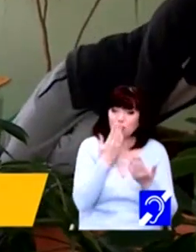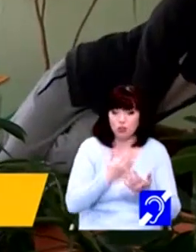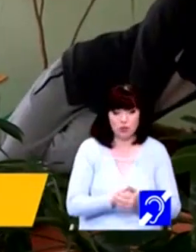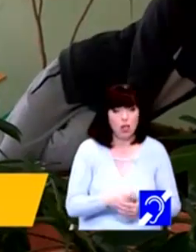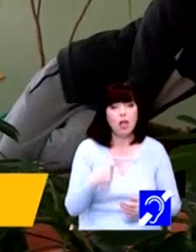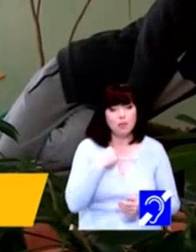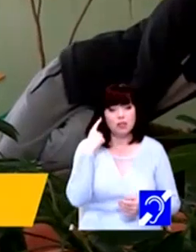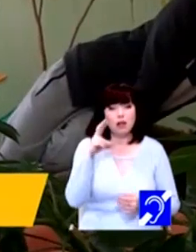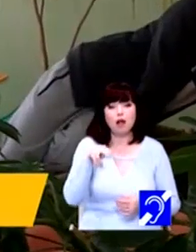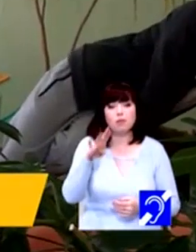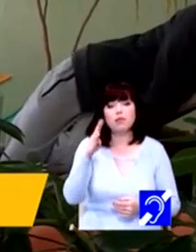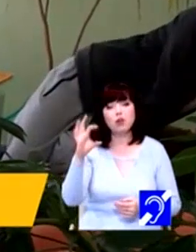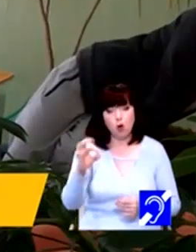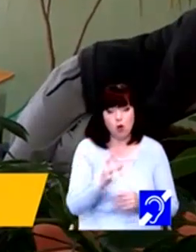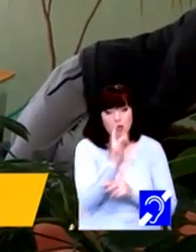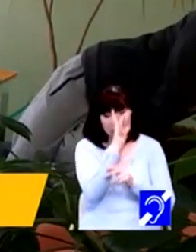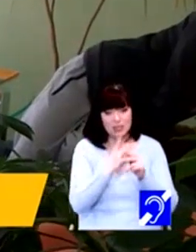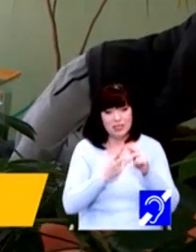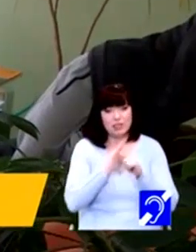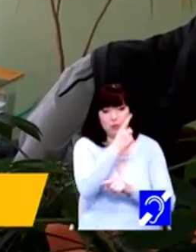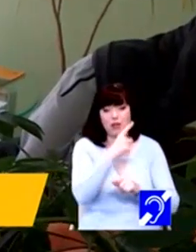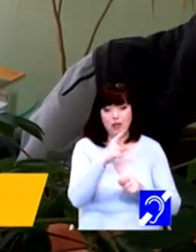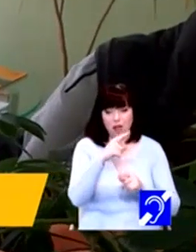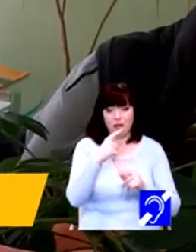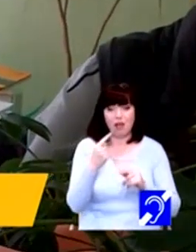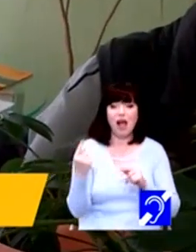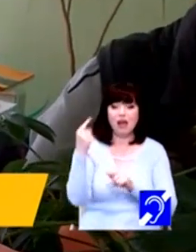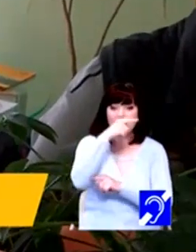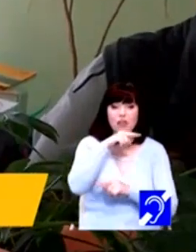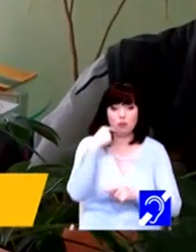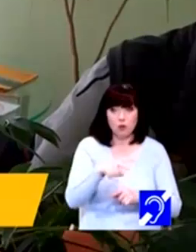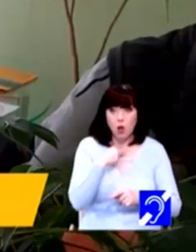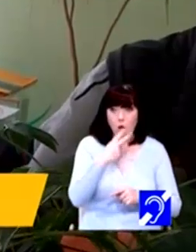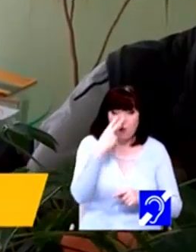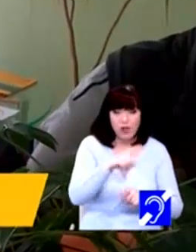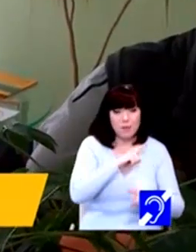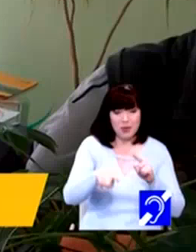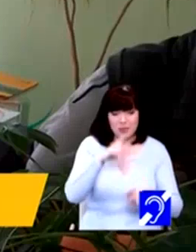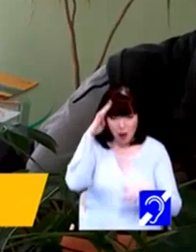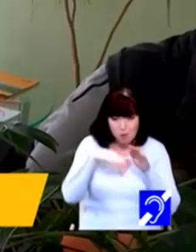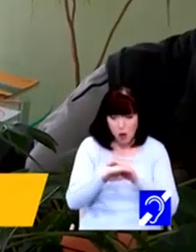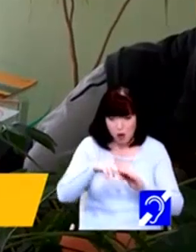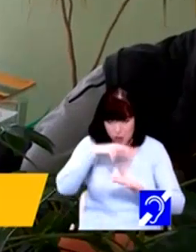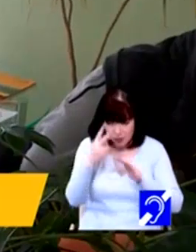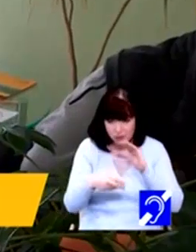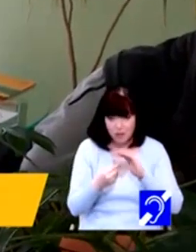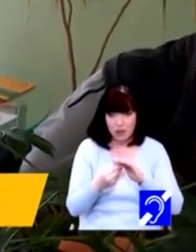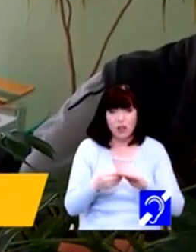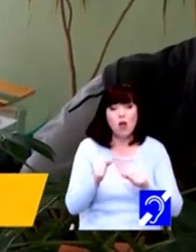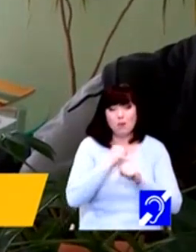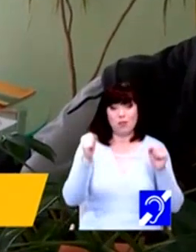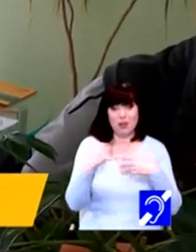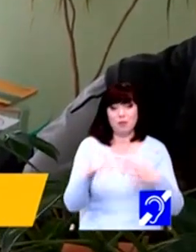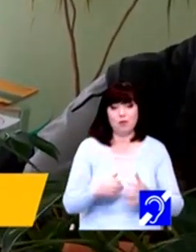ПВО сбило ракету российскую. И мы сразу в подвал все забежали. Ну, так, взрыв и все.